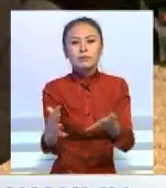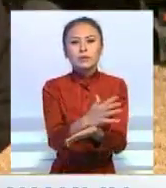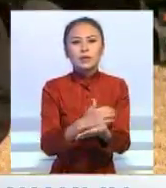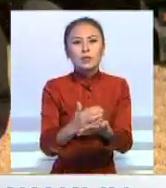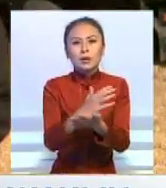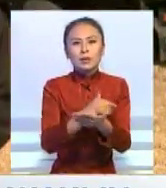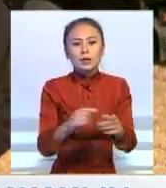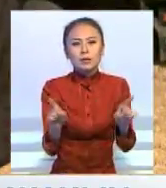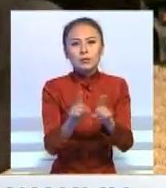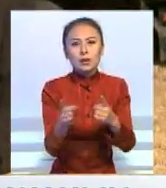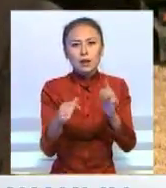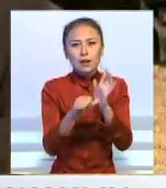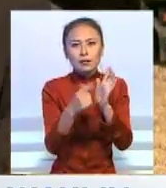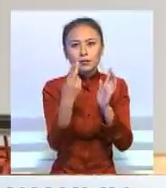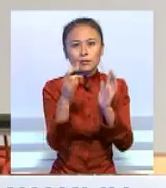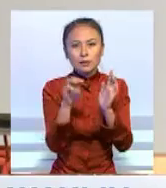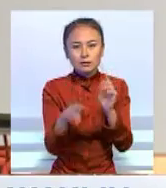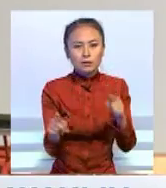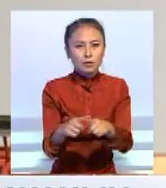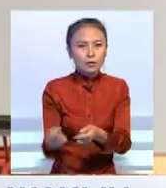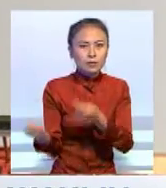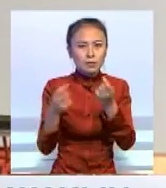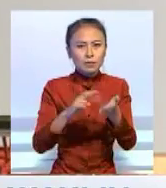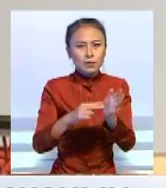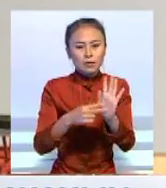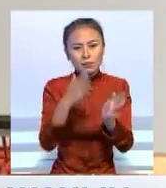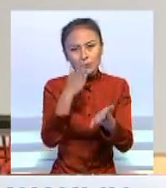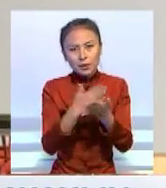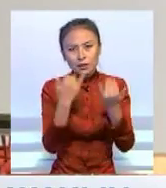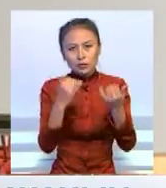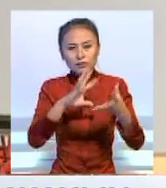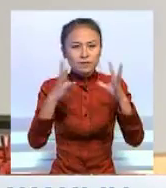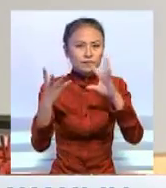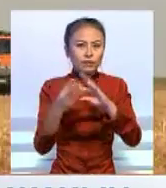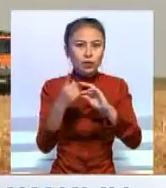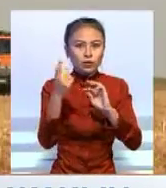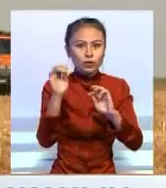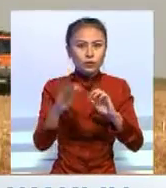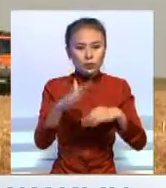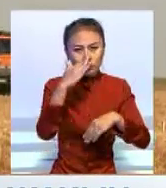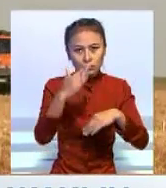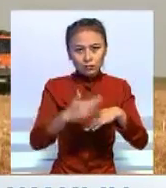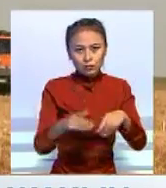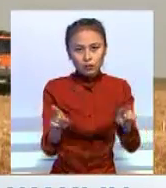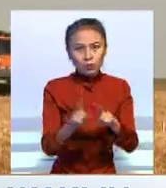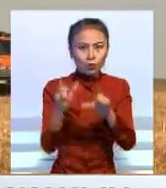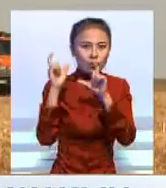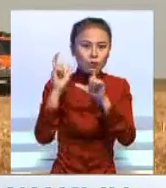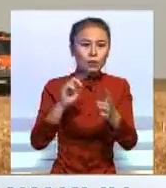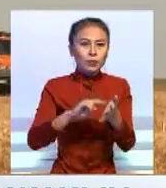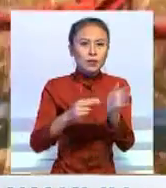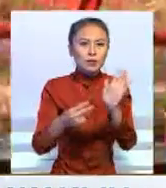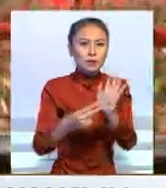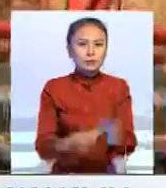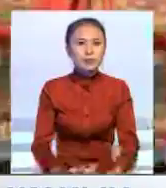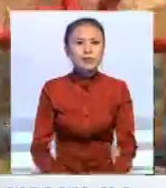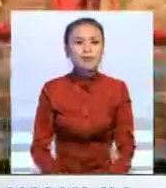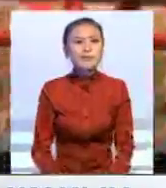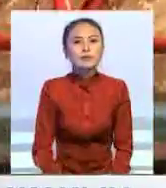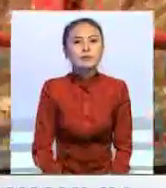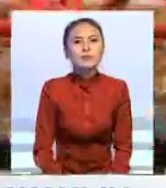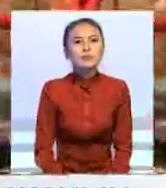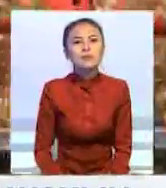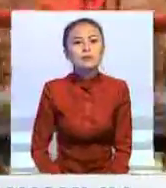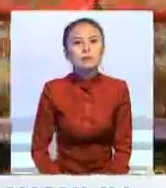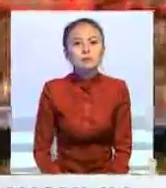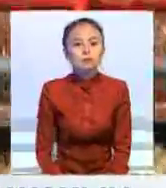есеппен гектарынан 6 центнер өнім келеді деген жоспар бар. Жалпы көлемі 100 мың тонна майлы дақыл алу межесі тұр. Қарлығаш Қасиетова, Самат